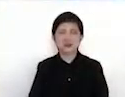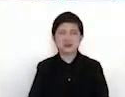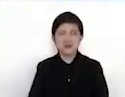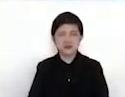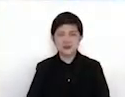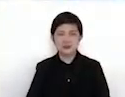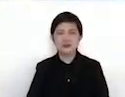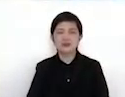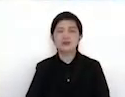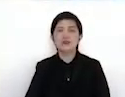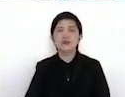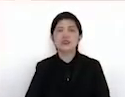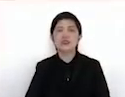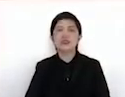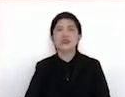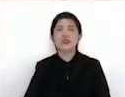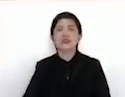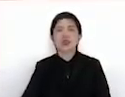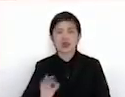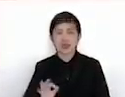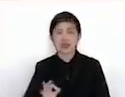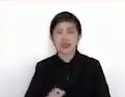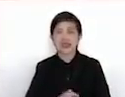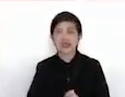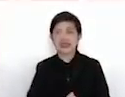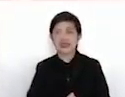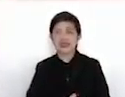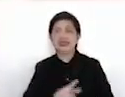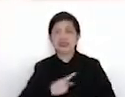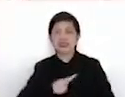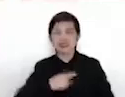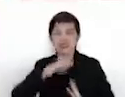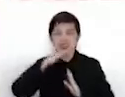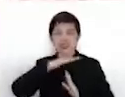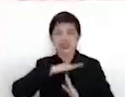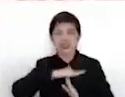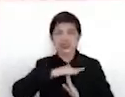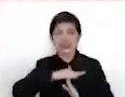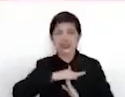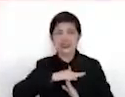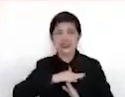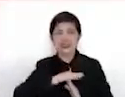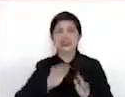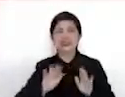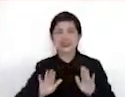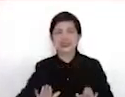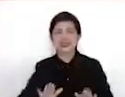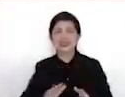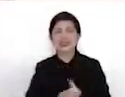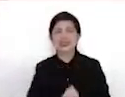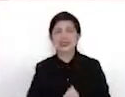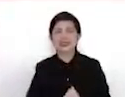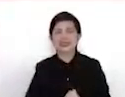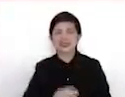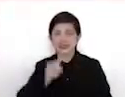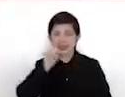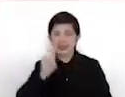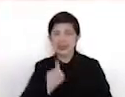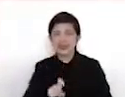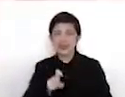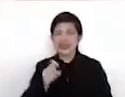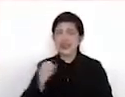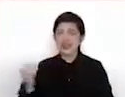gubernur baik pemira kita akan jeda terlebih dahulu untuk selanjutnya kembali ke segmen tanya jawab antar